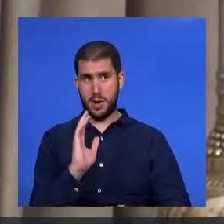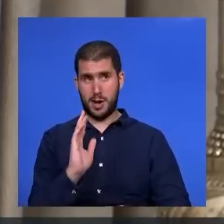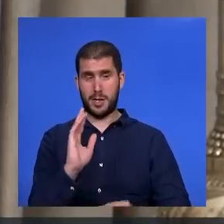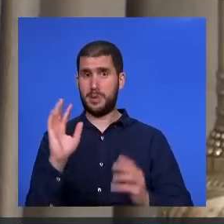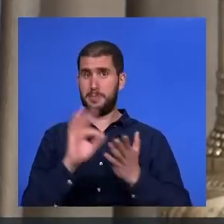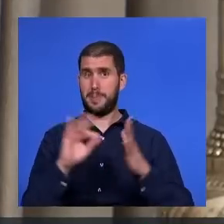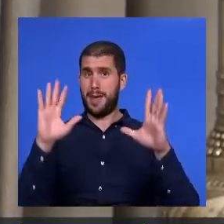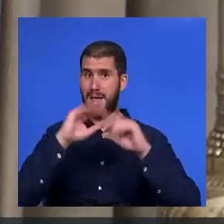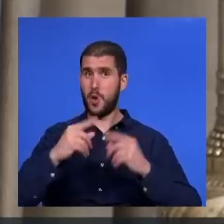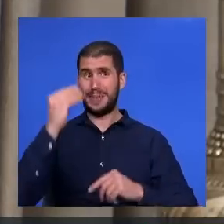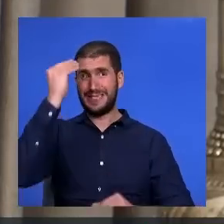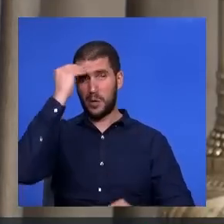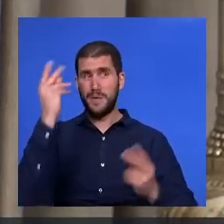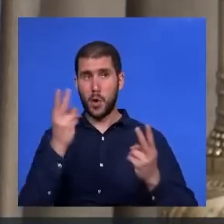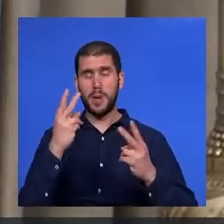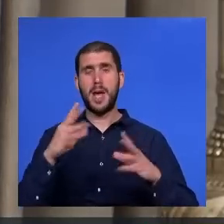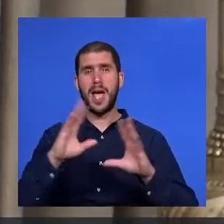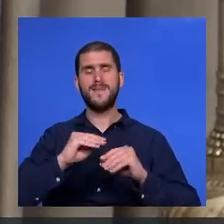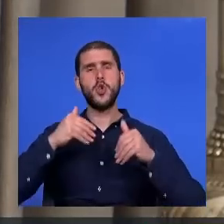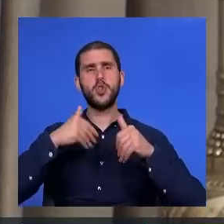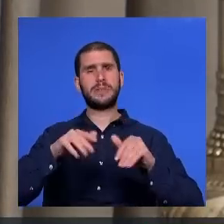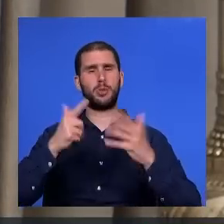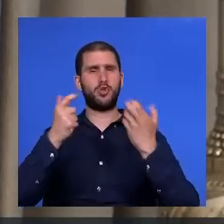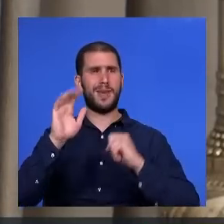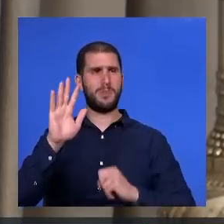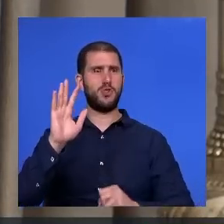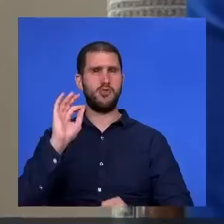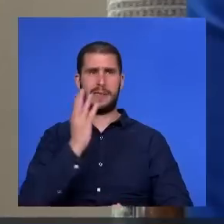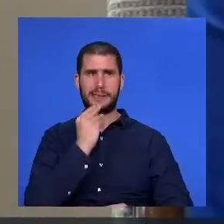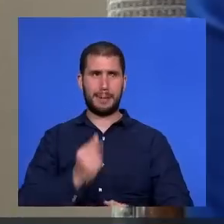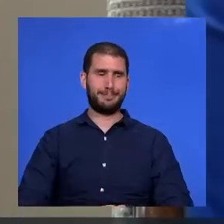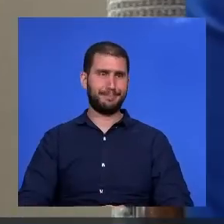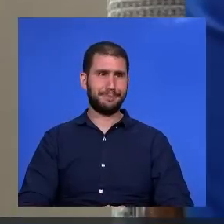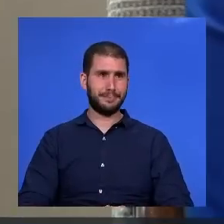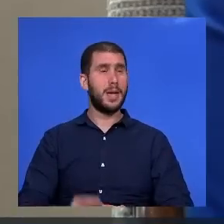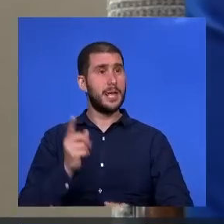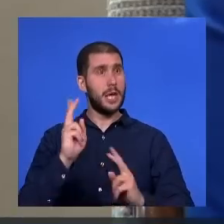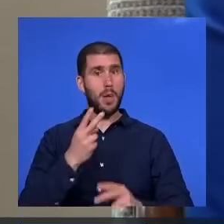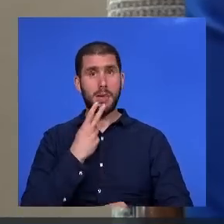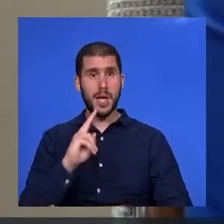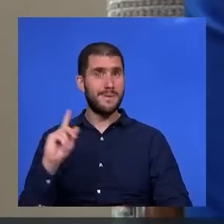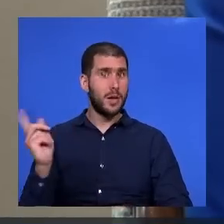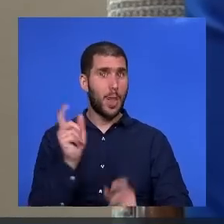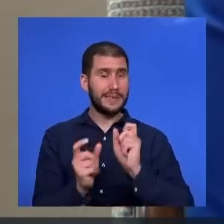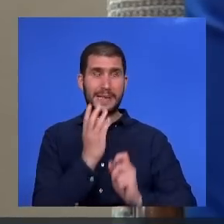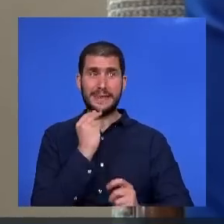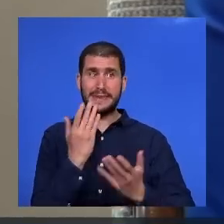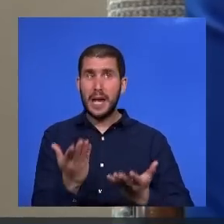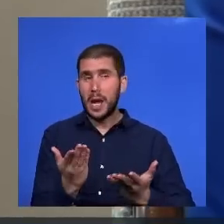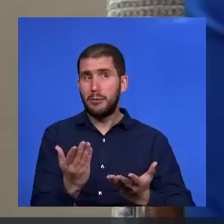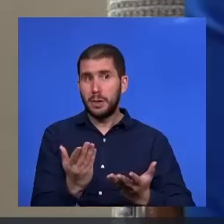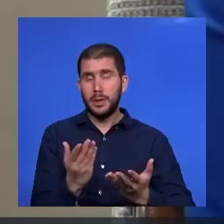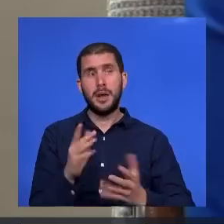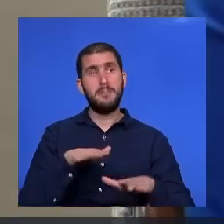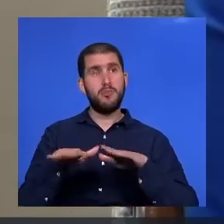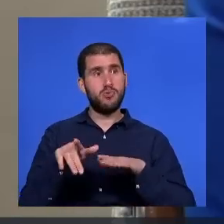הזיכרון, וכמובן ערב יום העצמאות ה-75 של מדינת ישראל. אתה יכול להתחייב בפני אזרחי ישראל